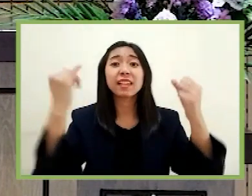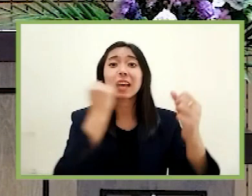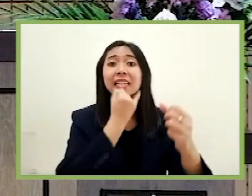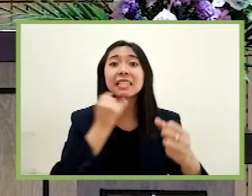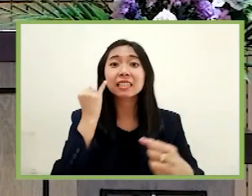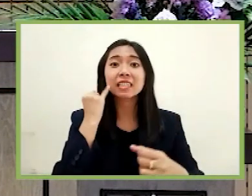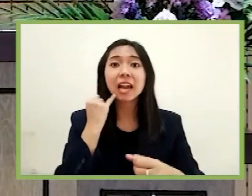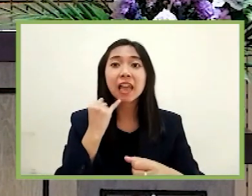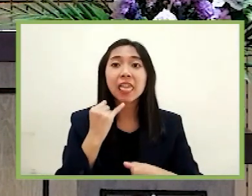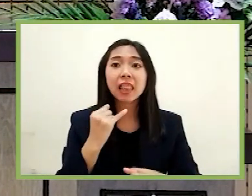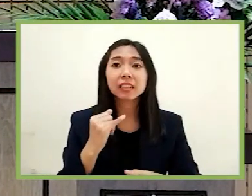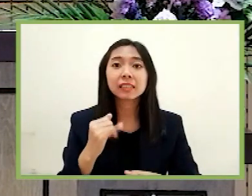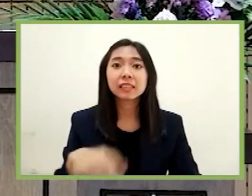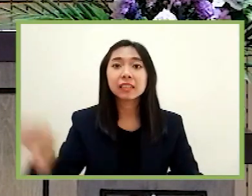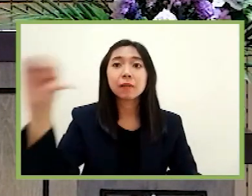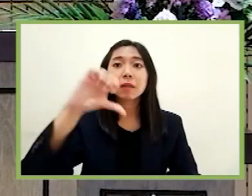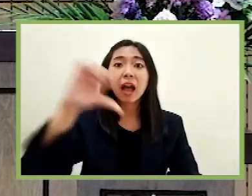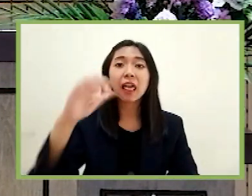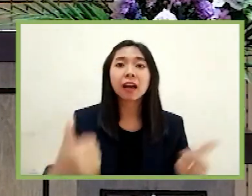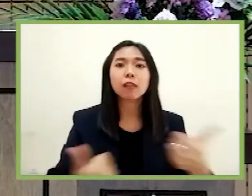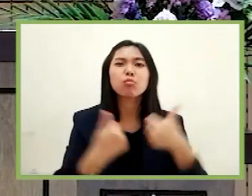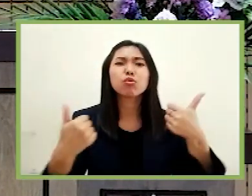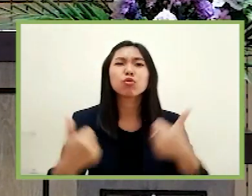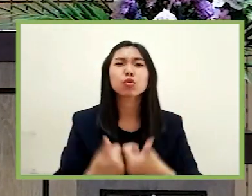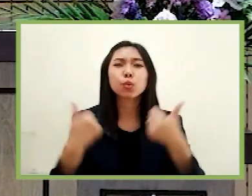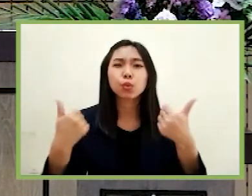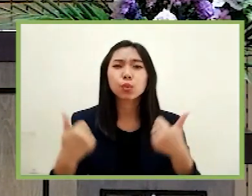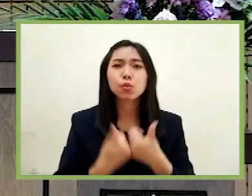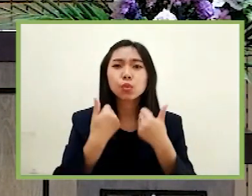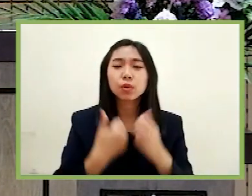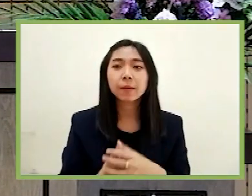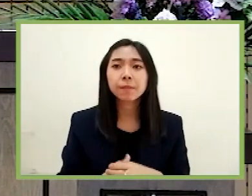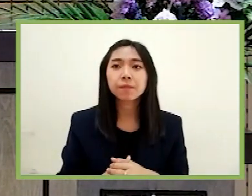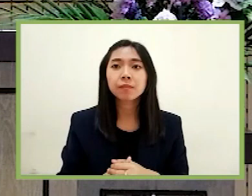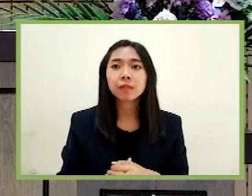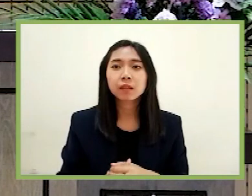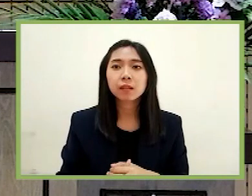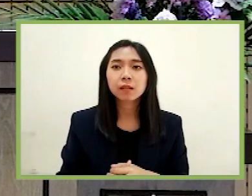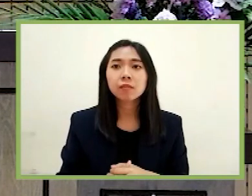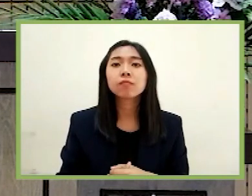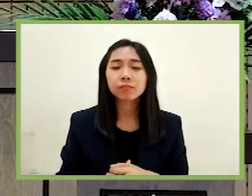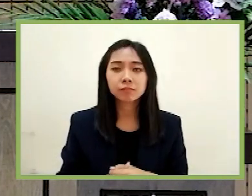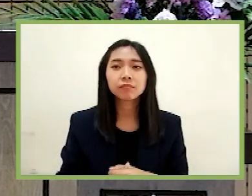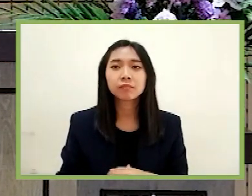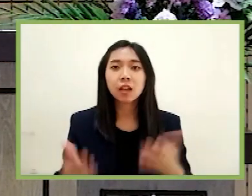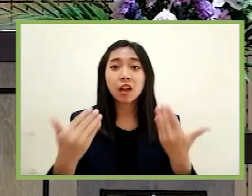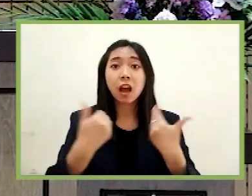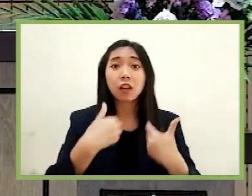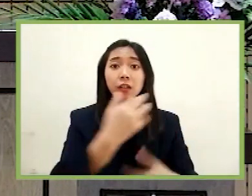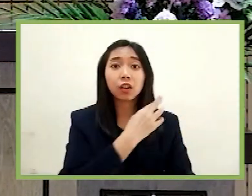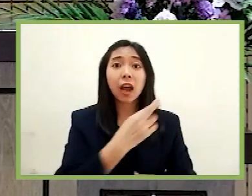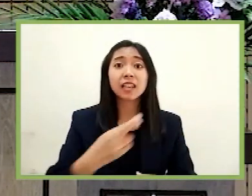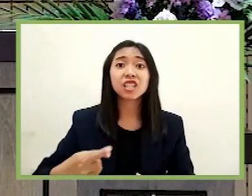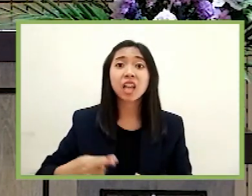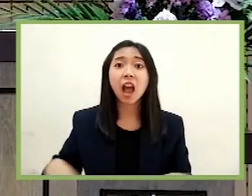dia yang akan mengalahkan musuh Israel bahkan Ya Allah ada kerajaan yang